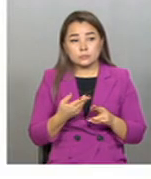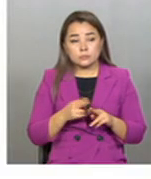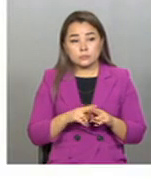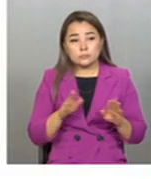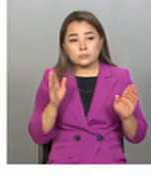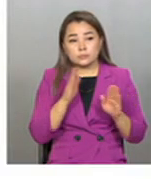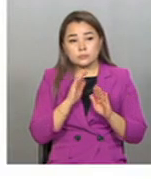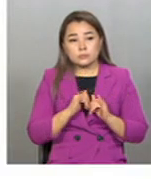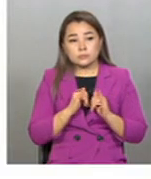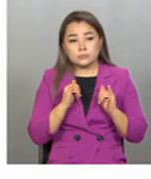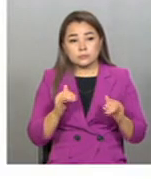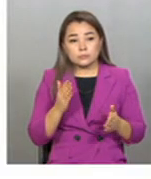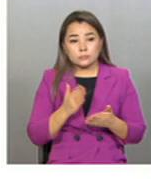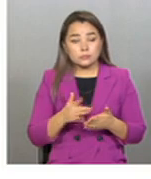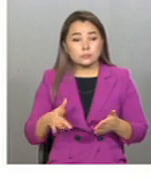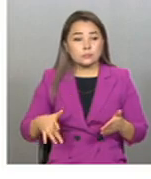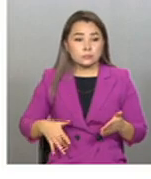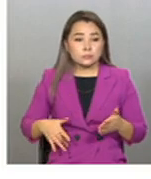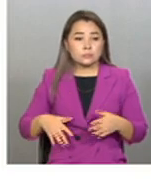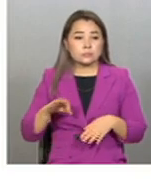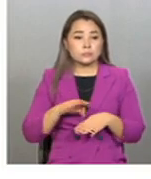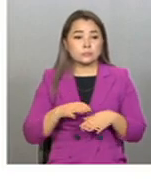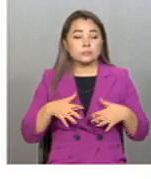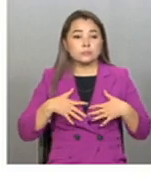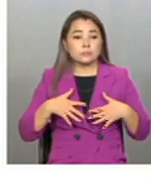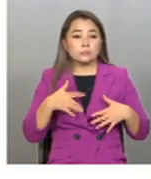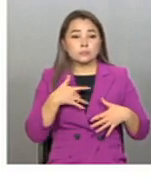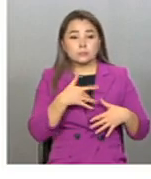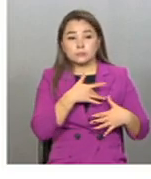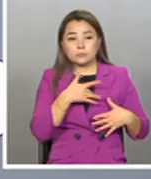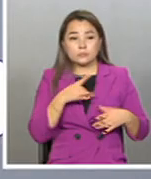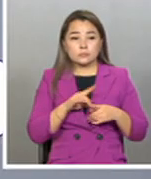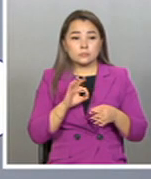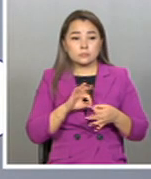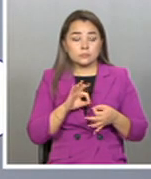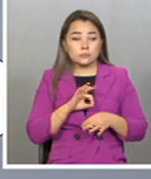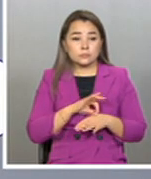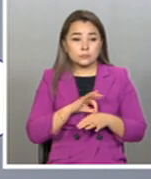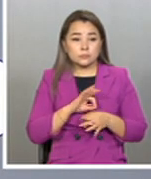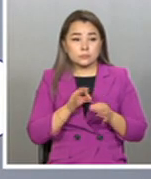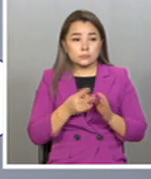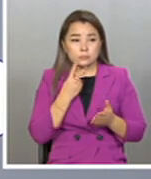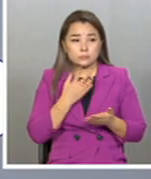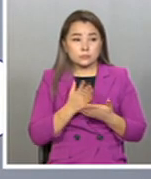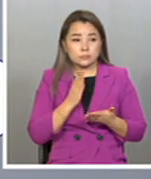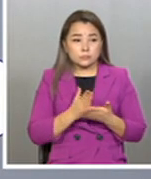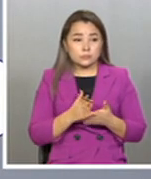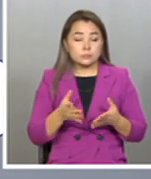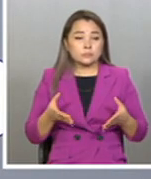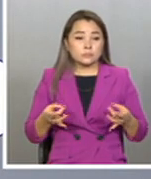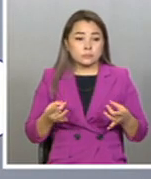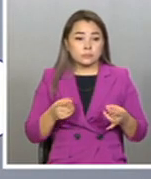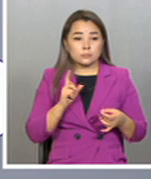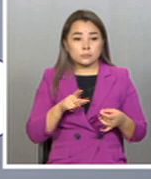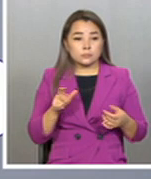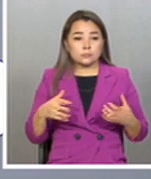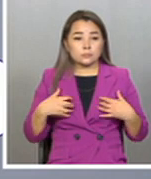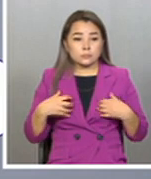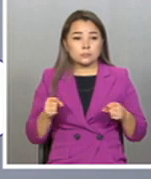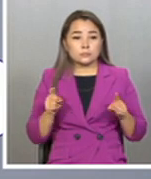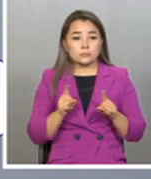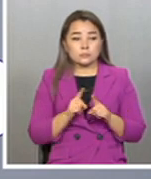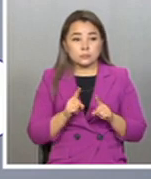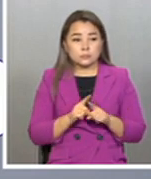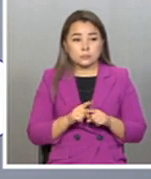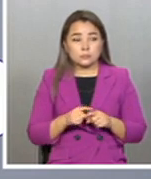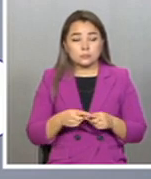артқан кезде, бүйрек аурулар, туберкулез аурулар да көбеюі мүмкін. Ал енді ылғалдылықтың адам денсаулығына әсері, негізінен